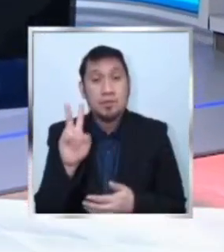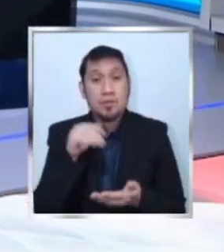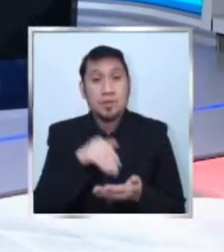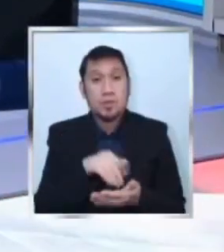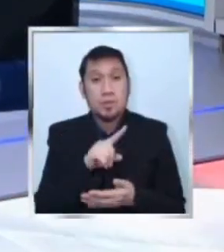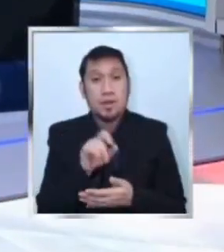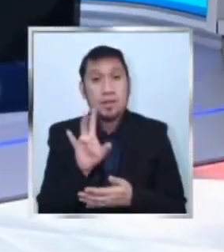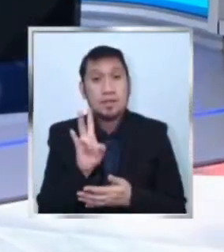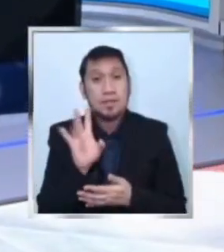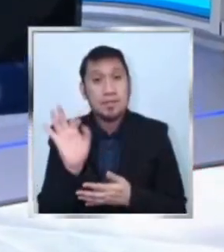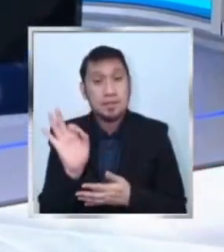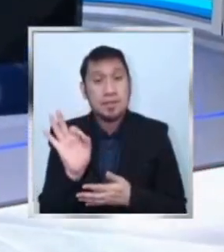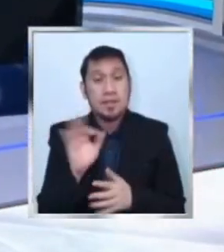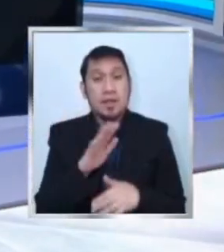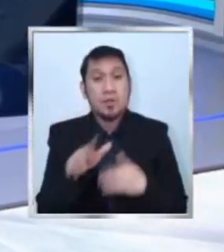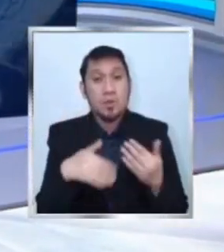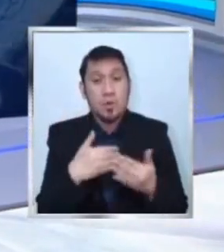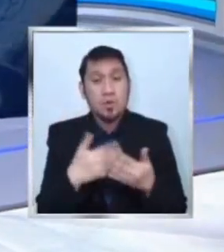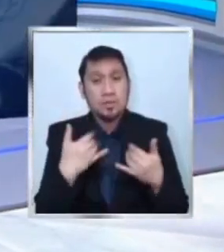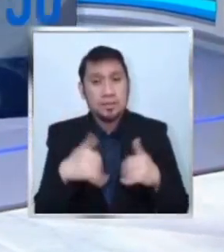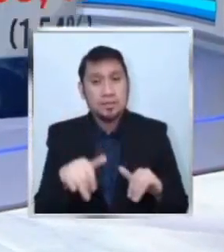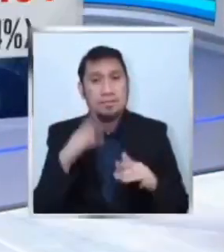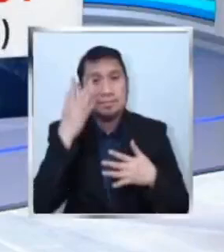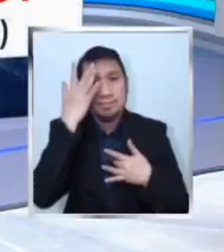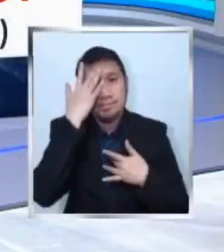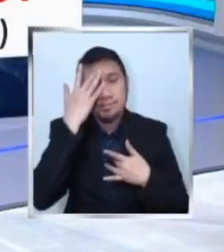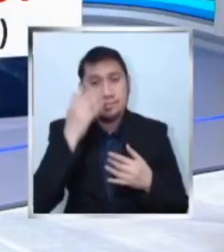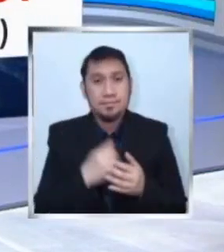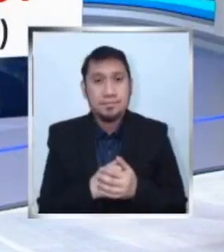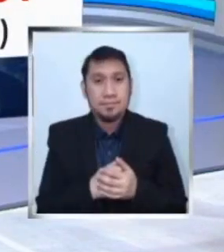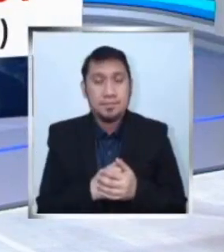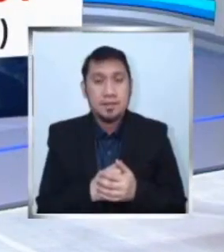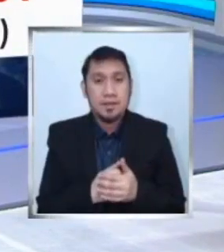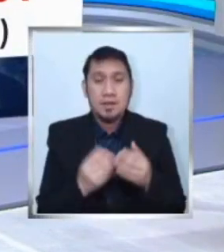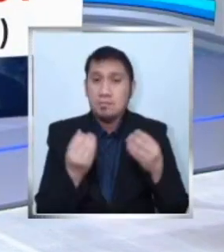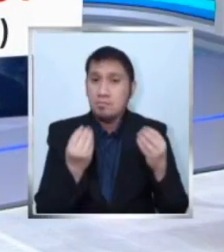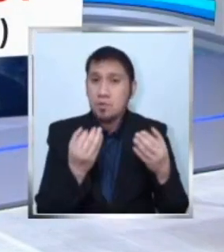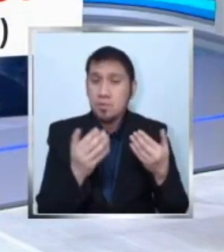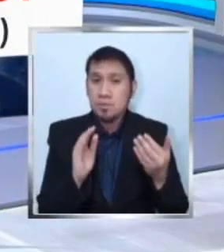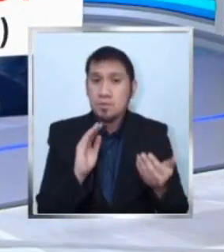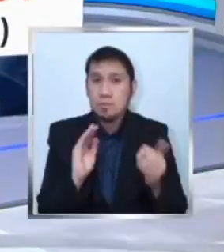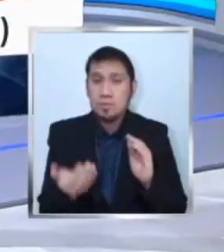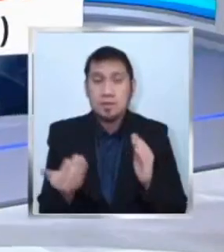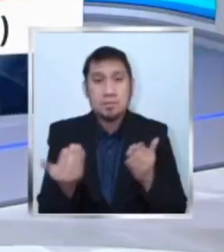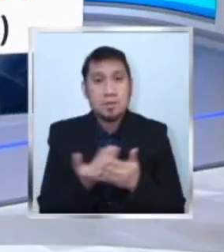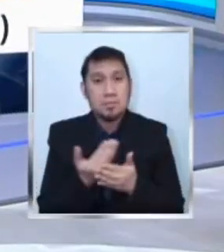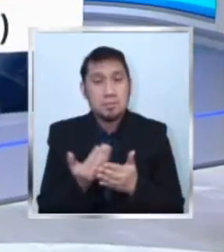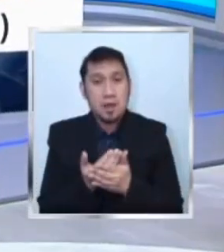52,179 ang mga aktibong kaso. Mas marami kasi kesa sa mga bagong kaso, ang